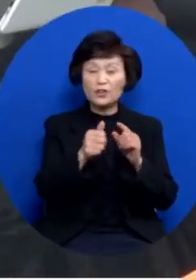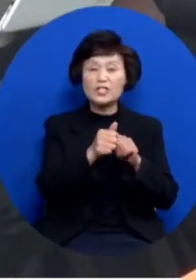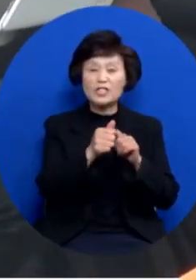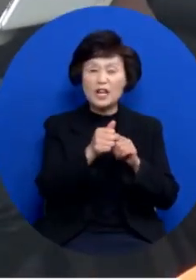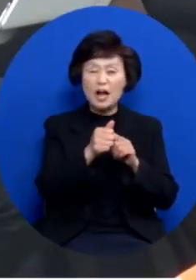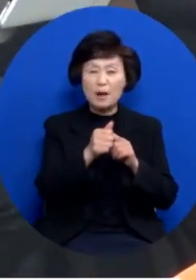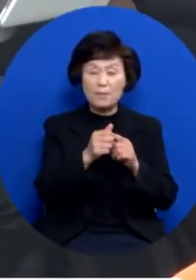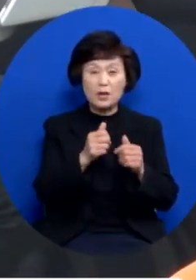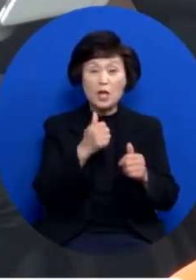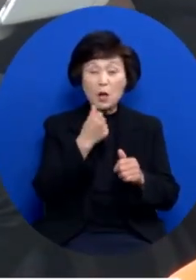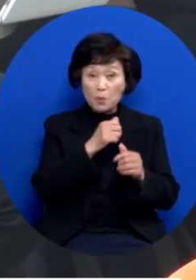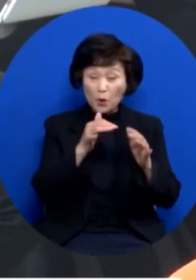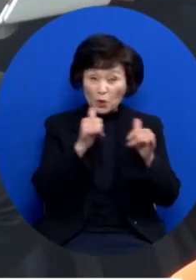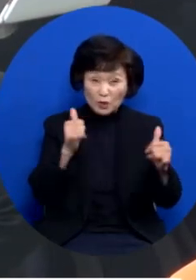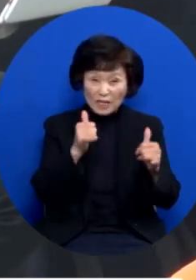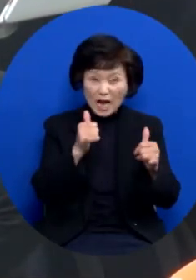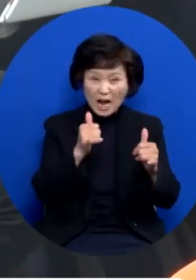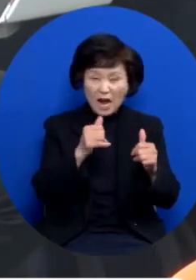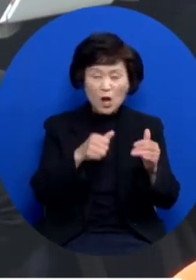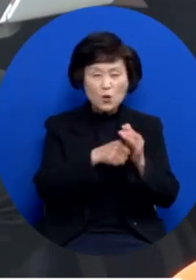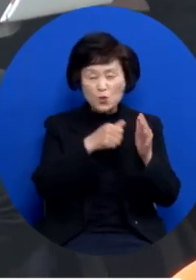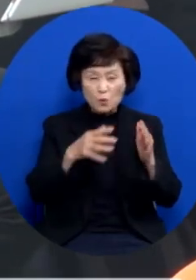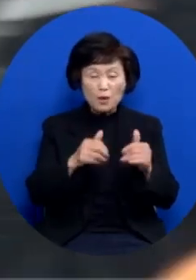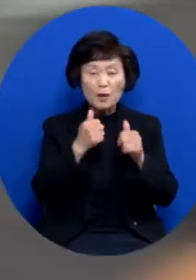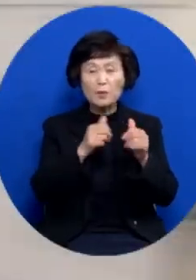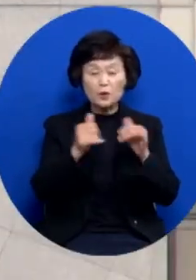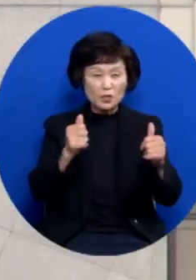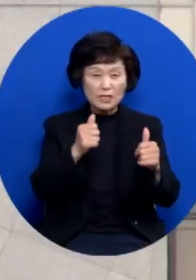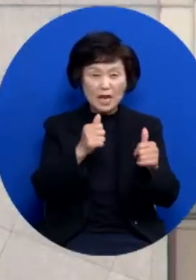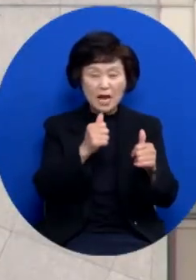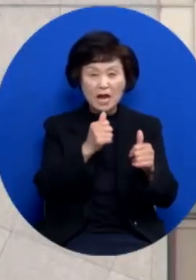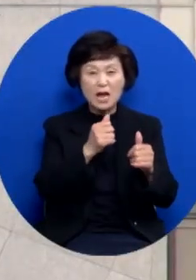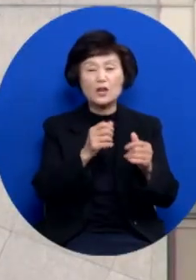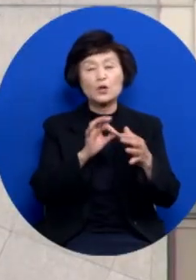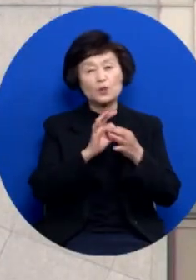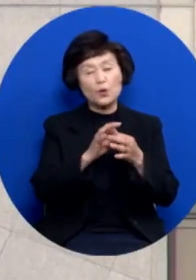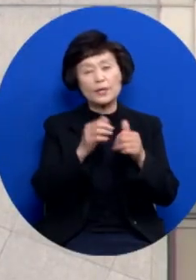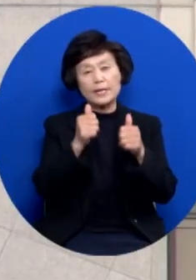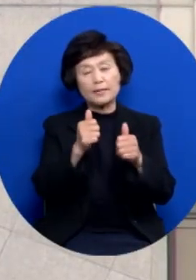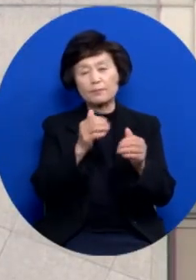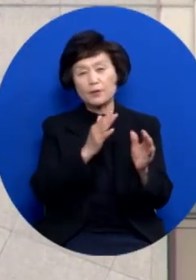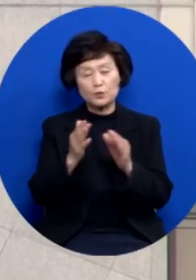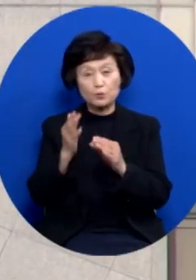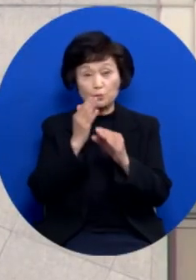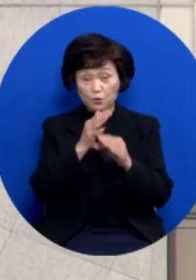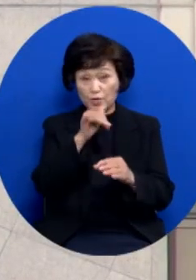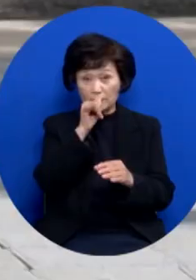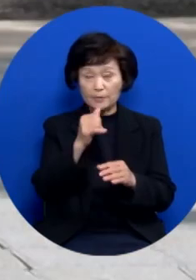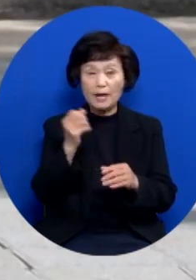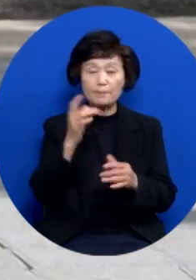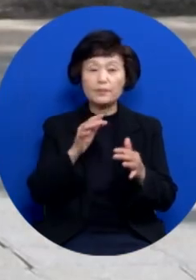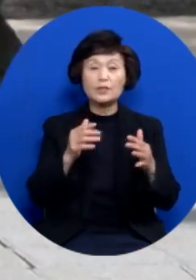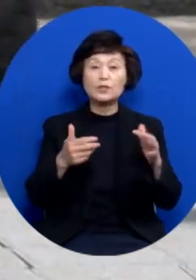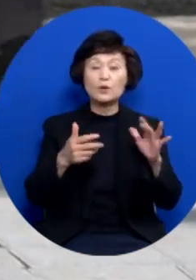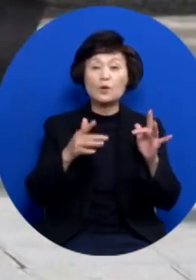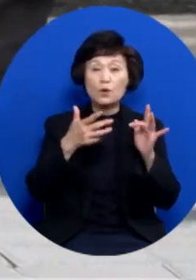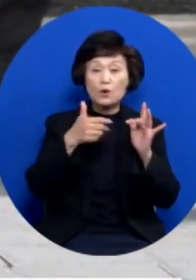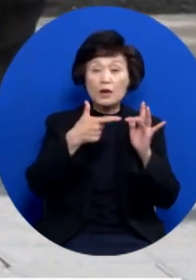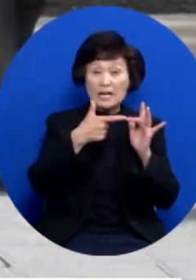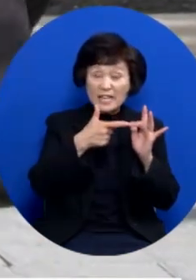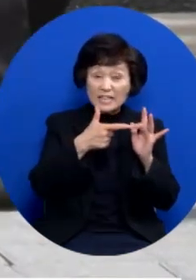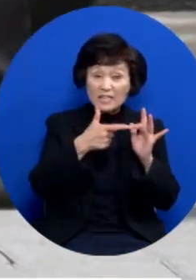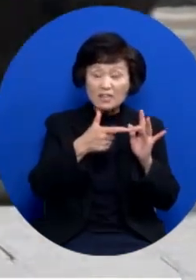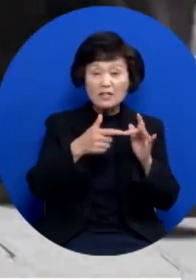구성하고 성범죄 사실을 전면 부인한 상태입니다. 한편 넷플릭스 다큐 나는 신이다 공개 이후 정명석에